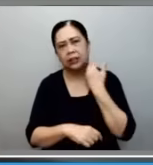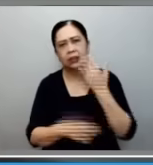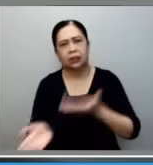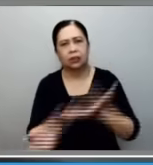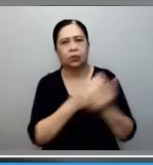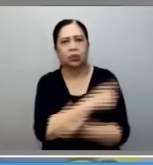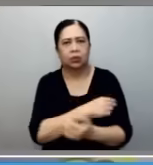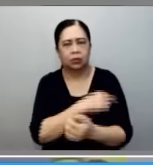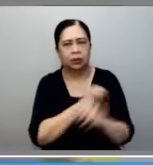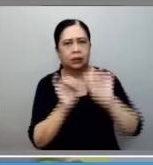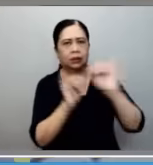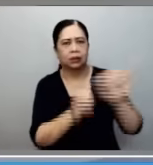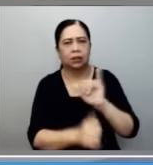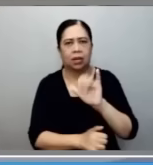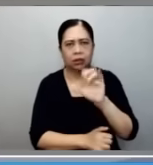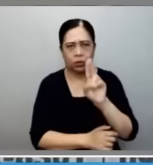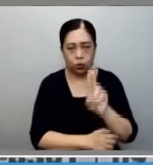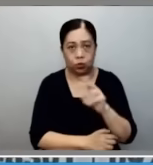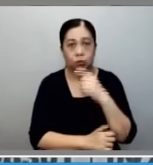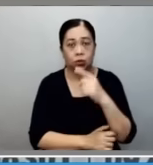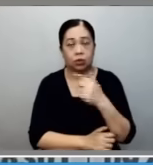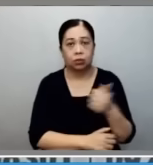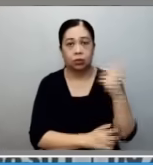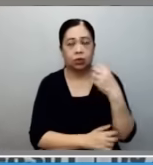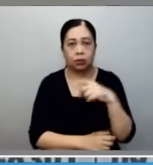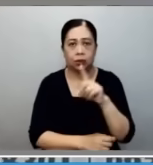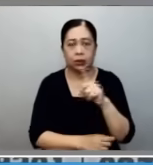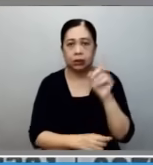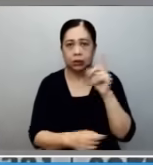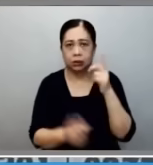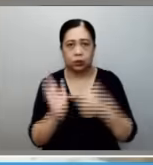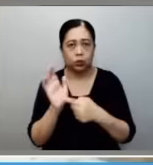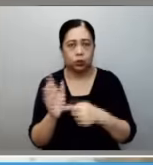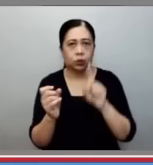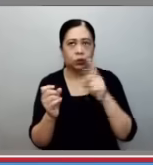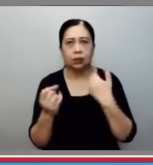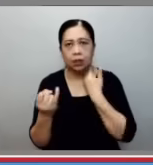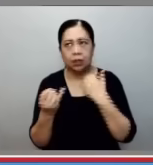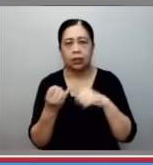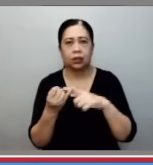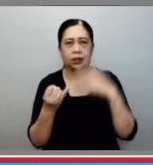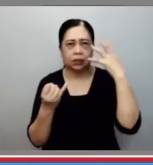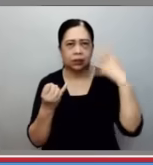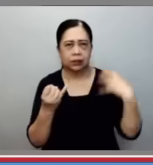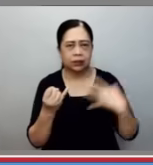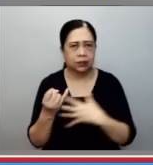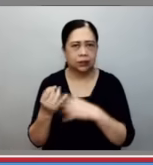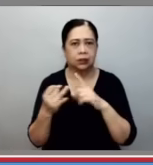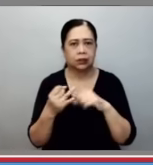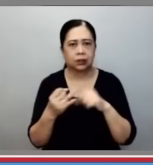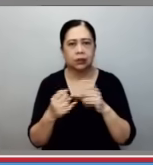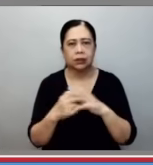na-ICU. Ayon sa City Health Office, ilan sa mga sintomas ng leptospirosis ay lagnat, pananakit ng kasukasuan, pananakit ng